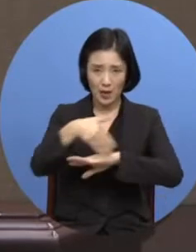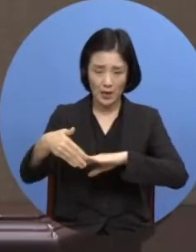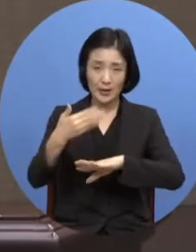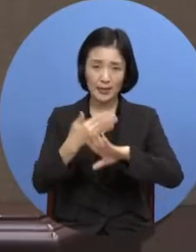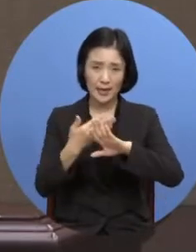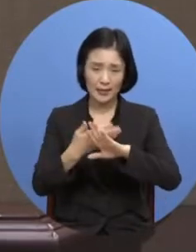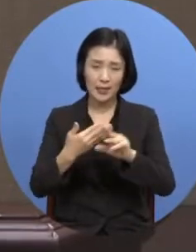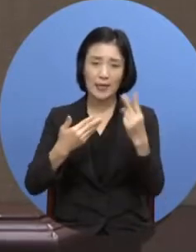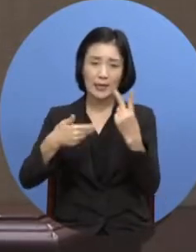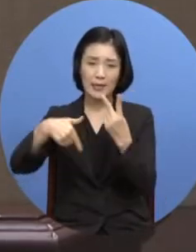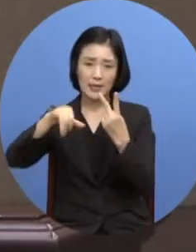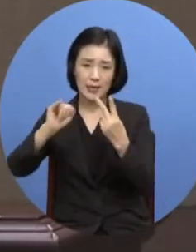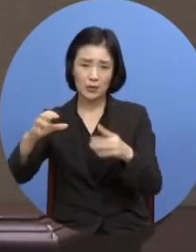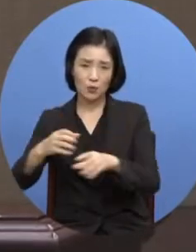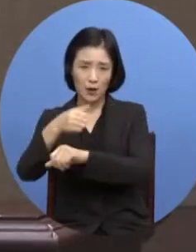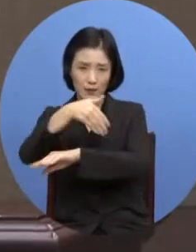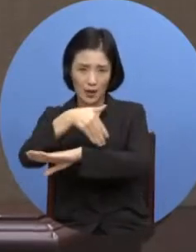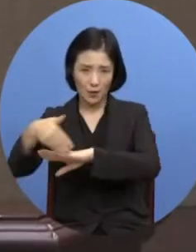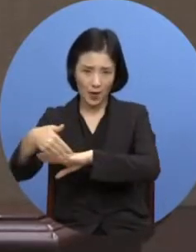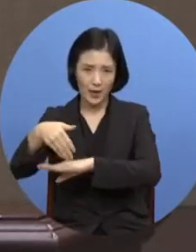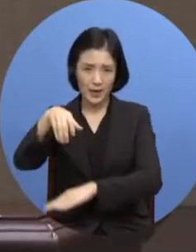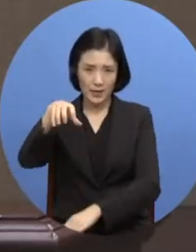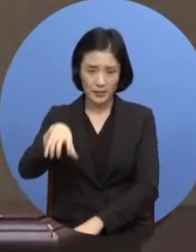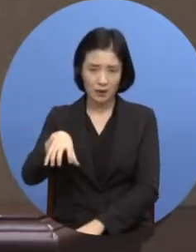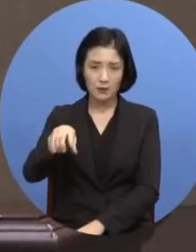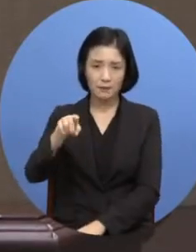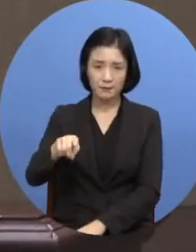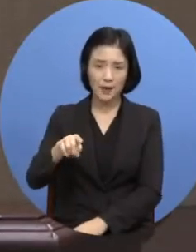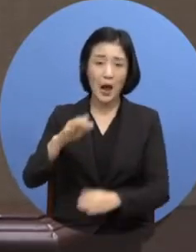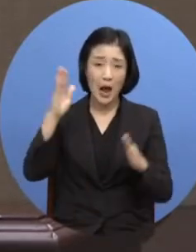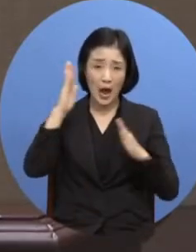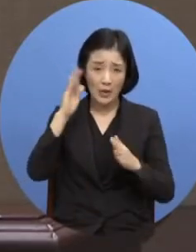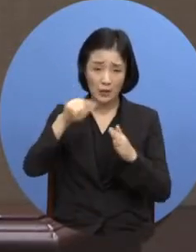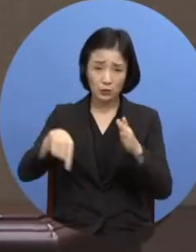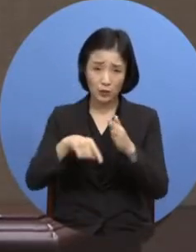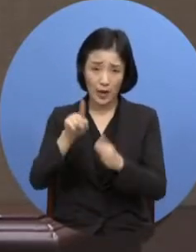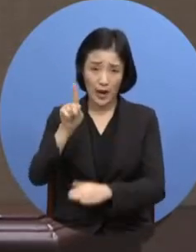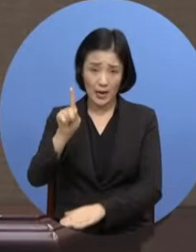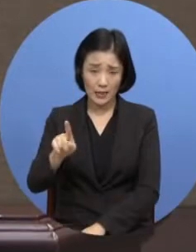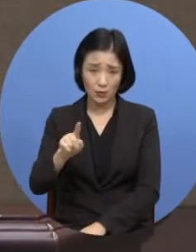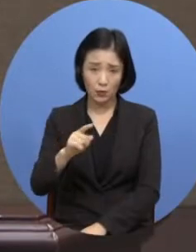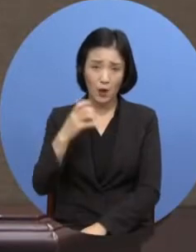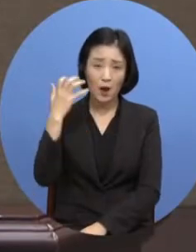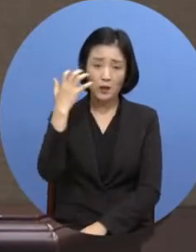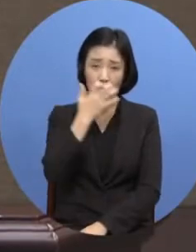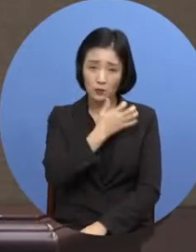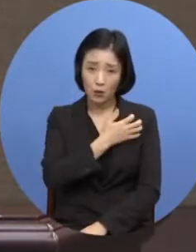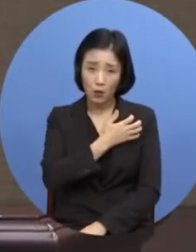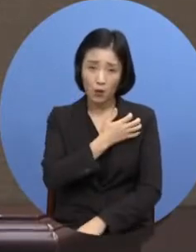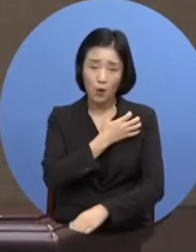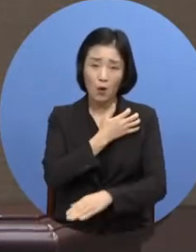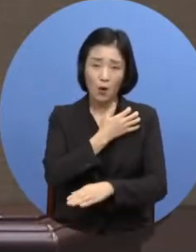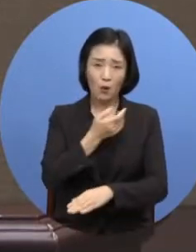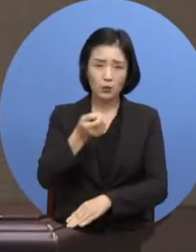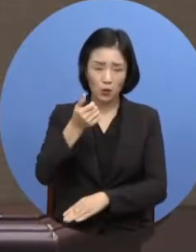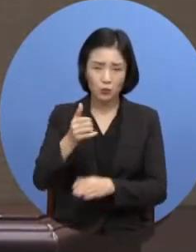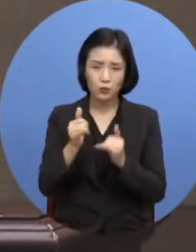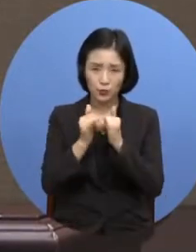제2기 종합계획에서는 소수자 학생 중 하나로 성소수자 학생을